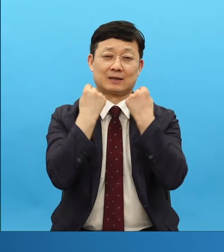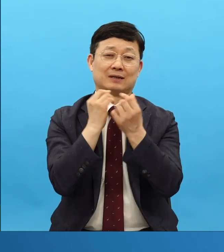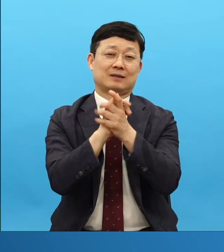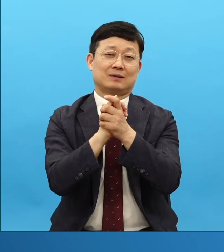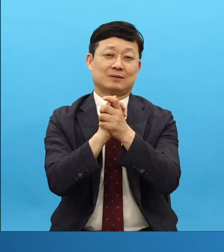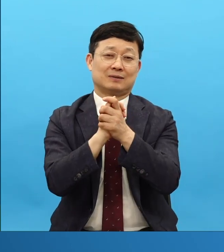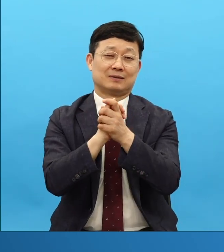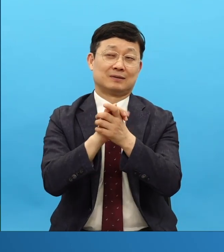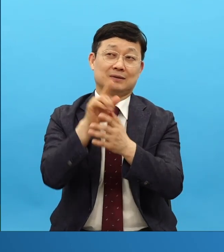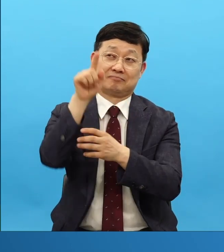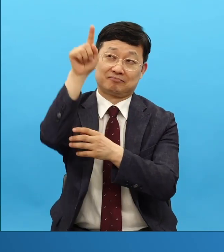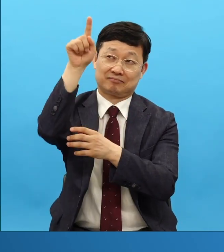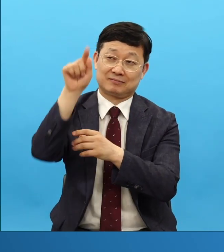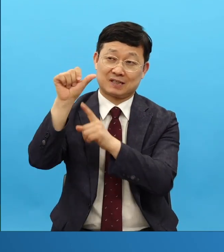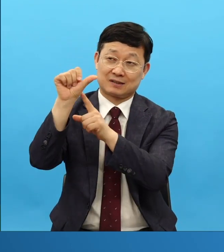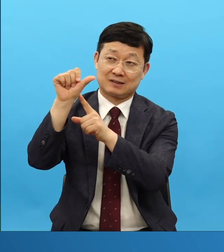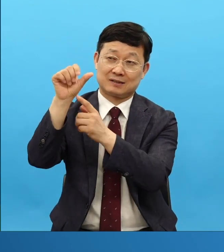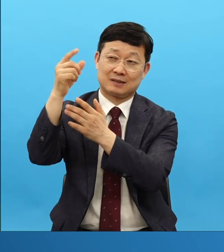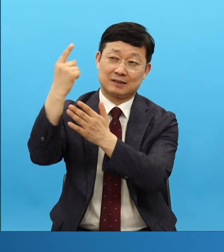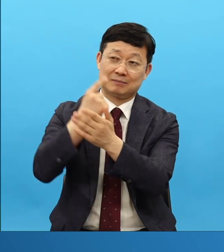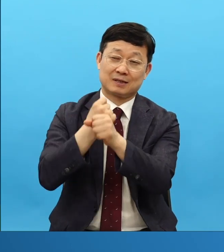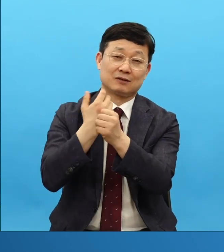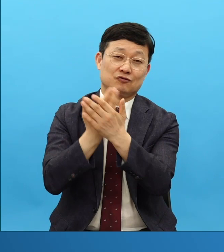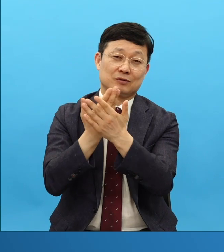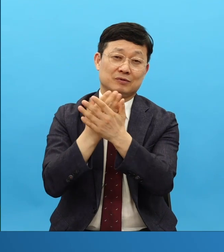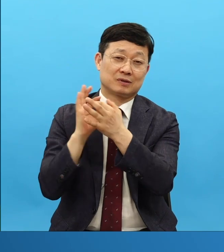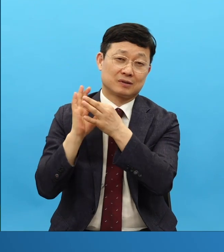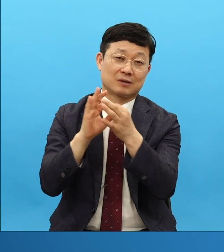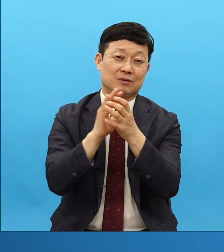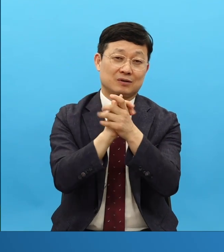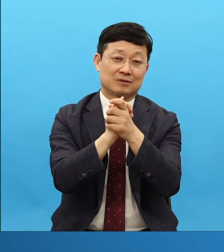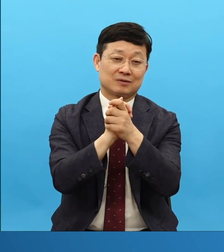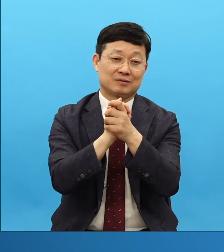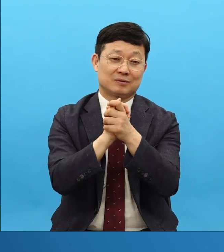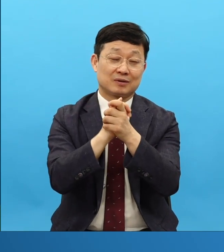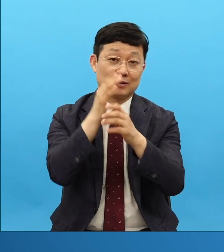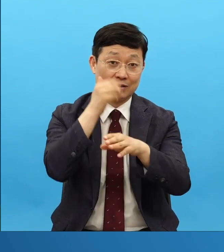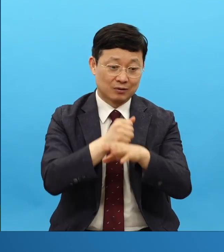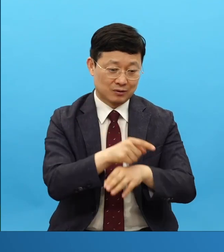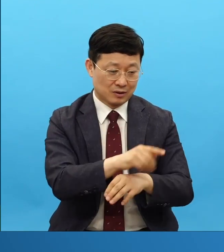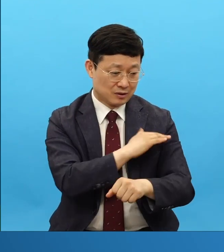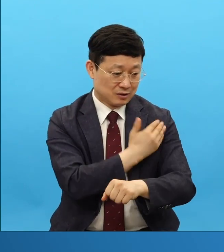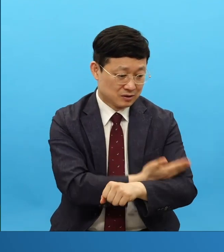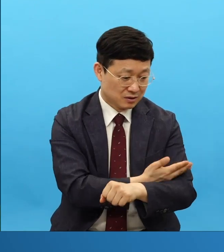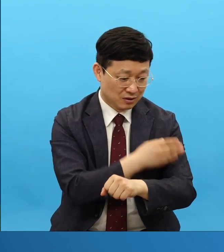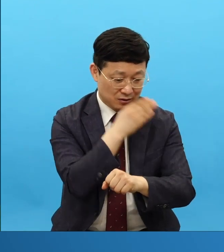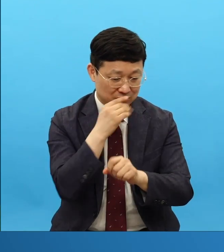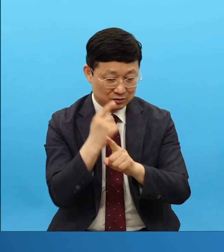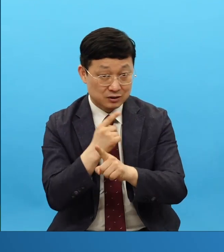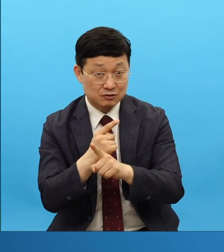제게 임하도록 기도해요. Always pray for this to come upon me. 그러면 이게 생기나요? Then this will result.